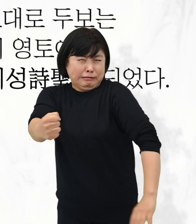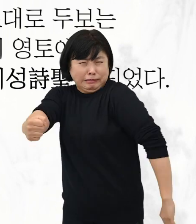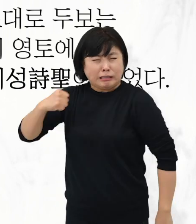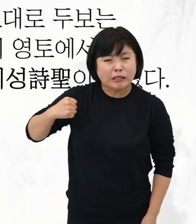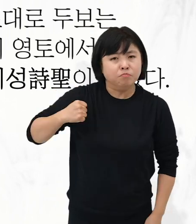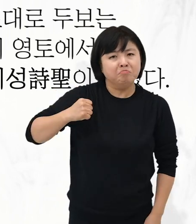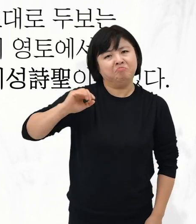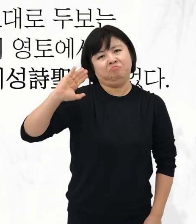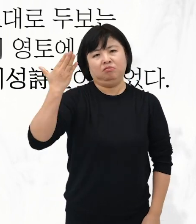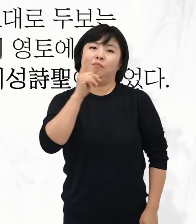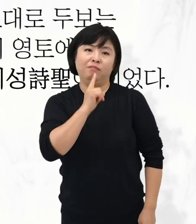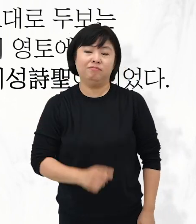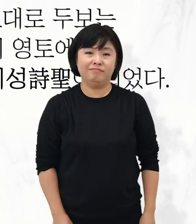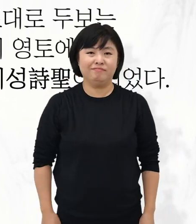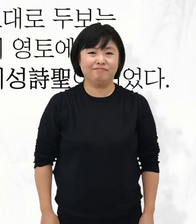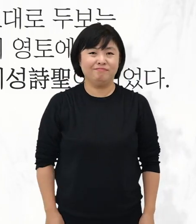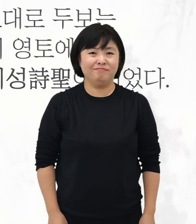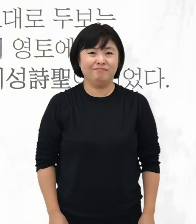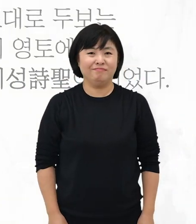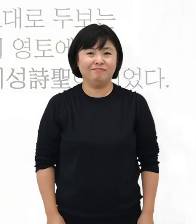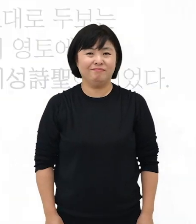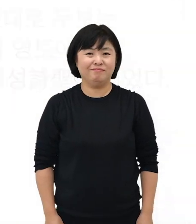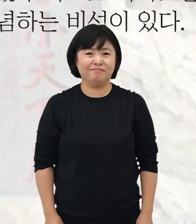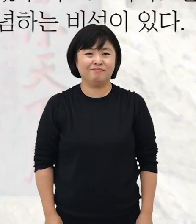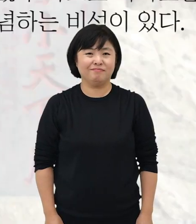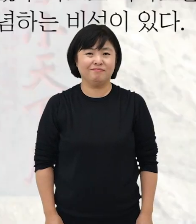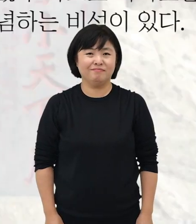지존한 존재인 시성이 되었다.